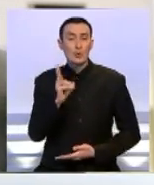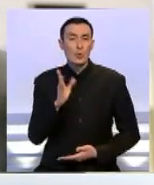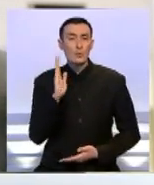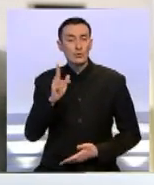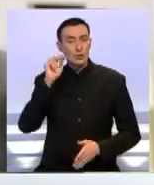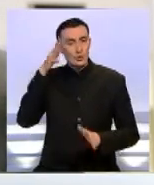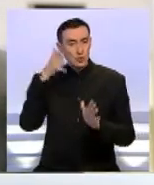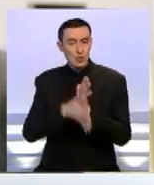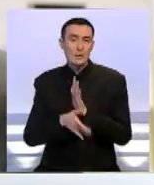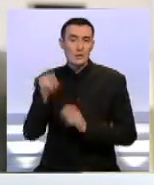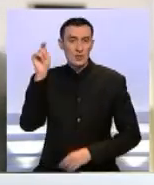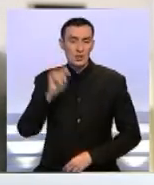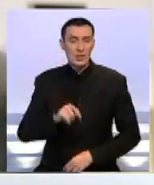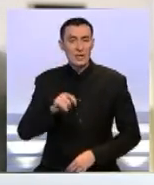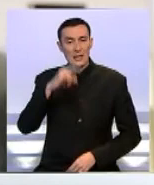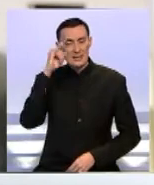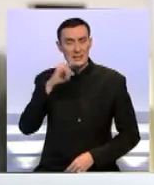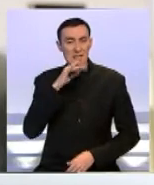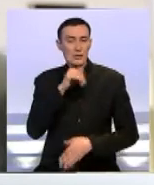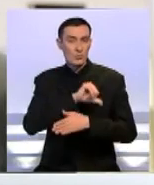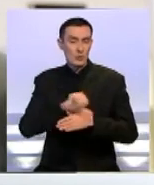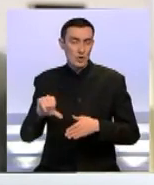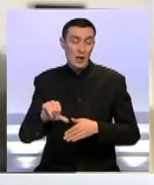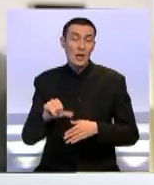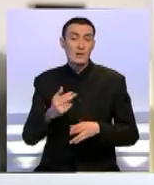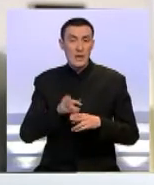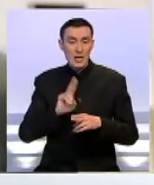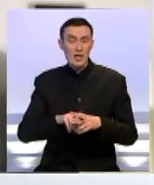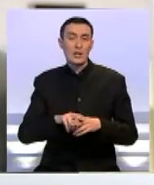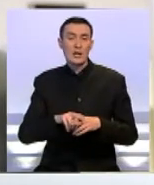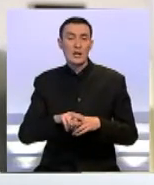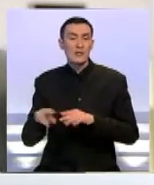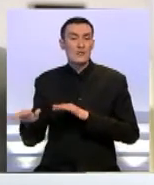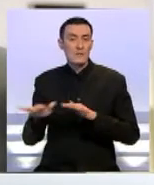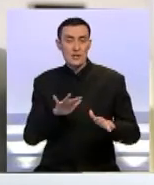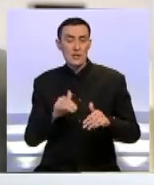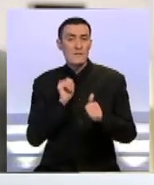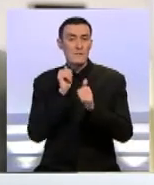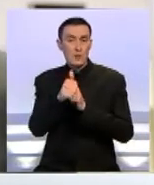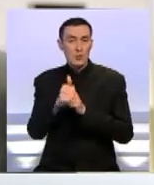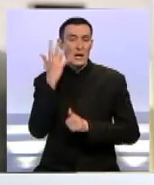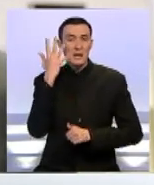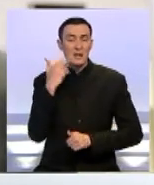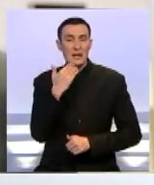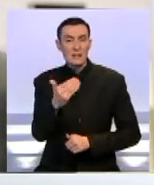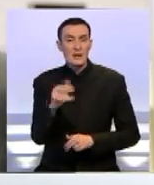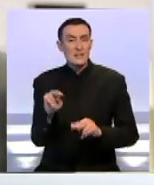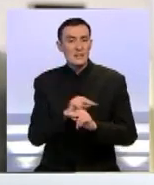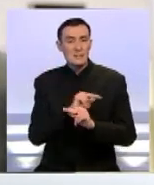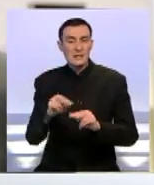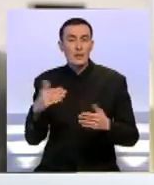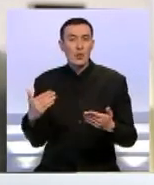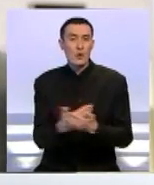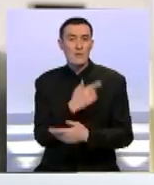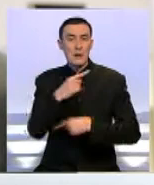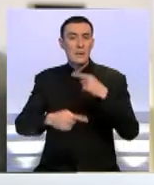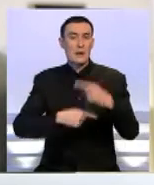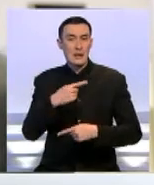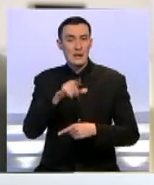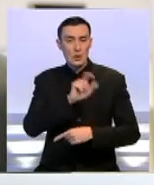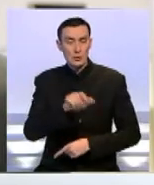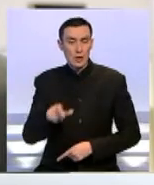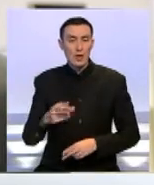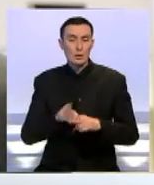будут приезжать в Казахстан из-за рубежа. Я думаю, что это движение вперед, особенно когда вы воспитываете новое поколение, которое